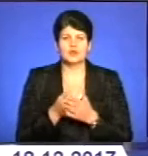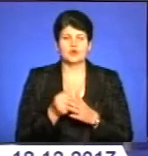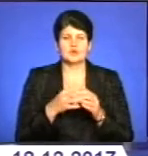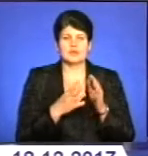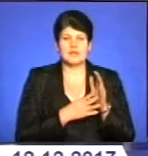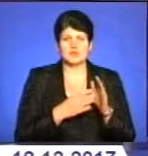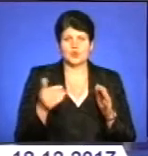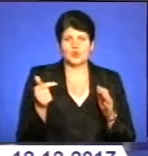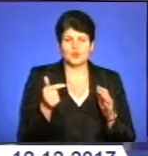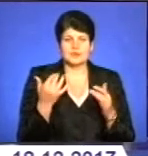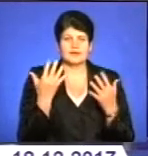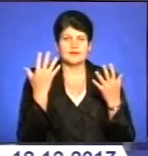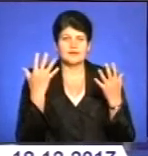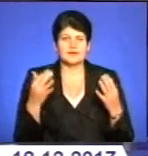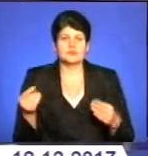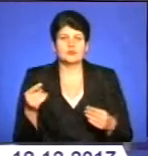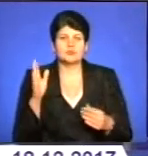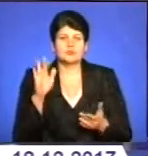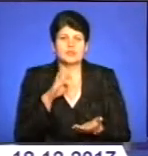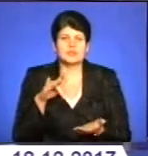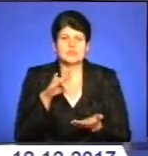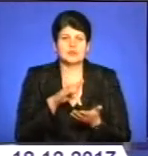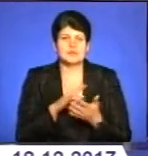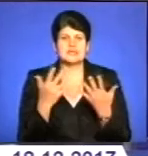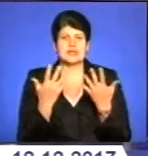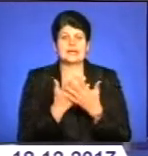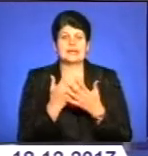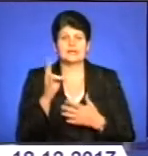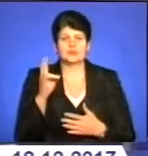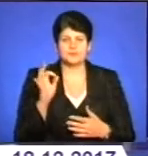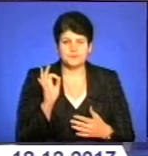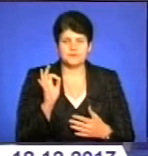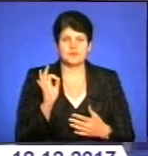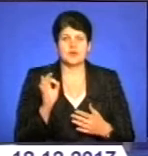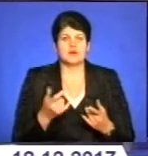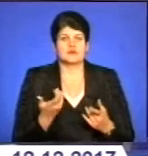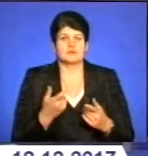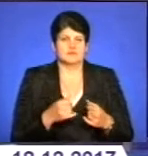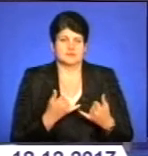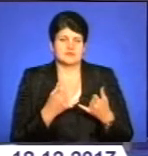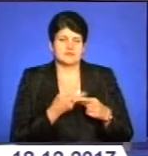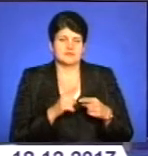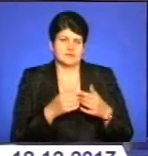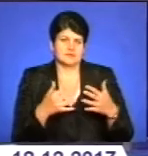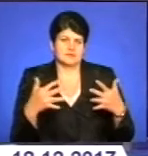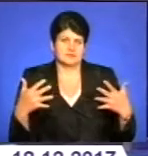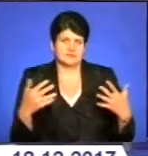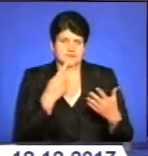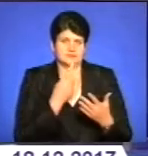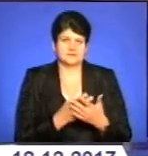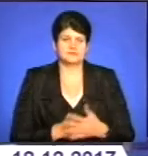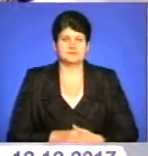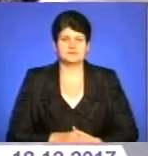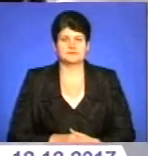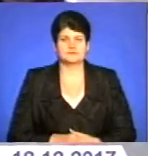На цих кілька днів Тернопіль перетвориться на столицю кінематографу. З метрами кіно та шанувальниками фільмів спілкувалася Марта